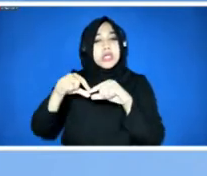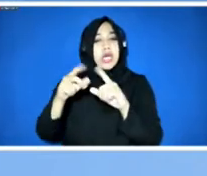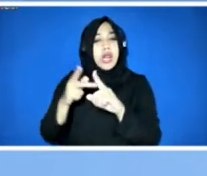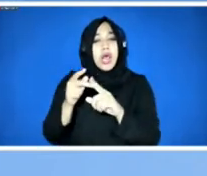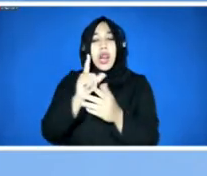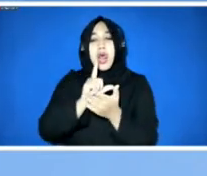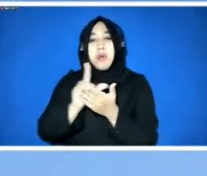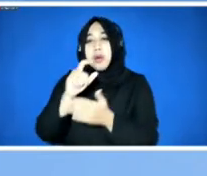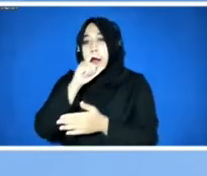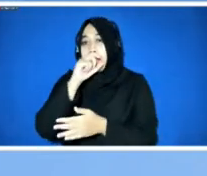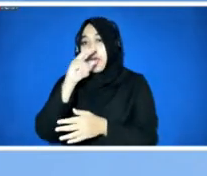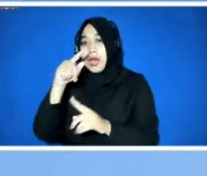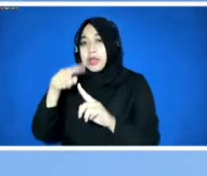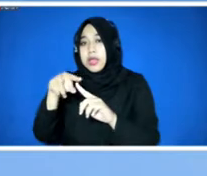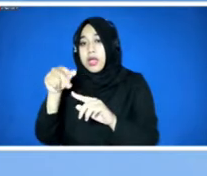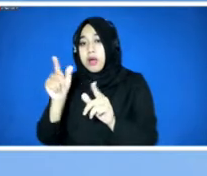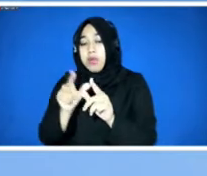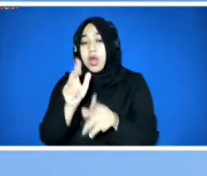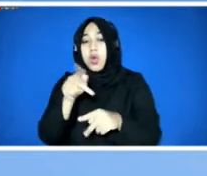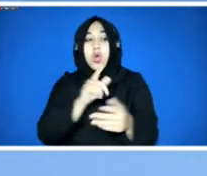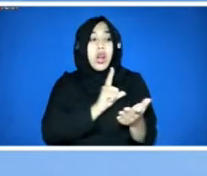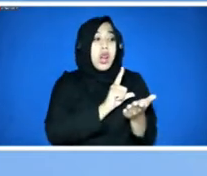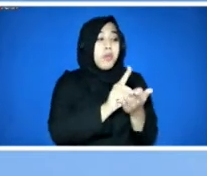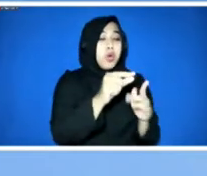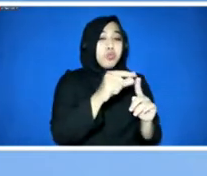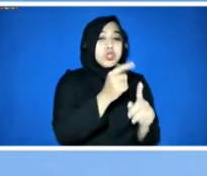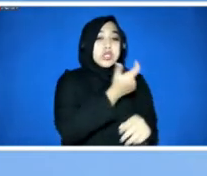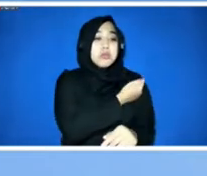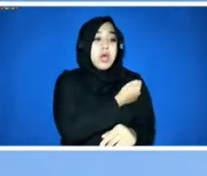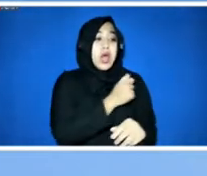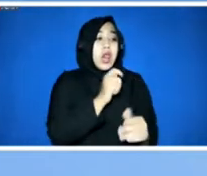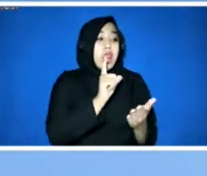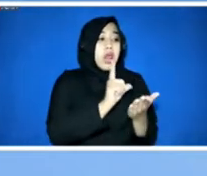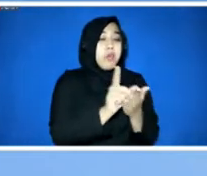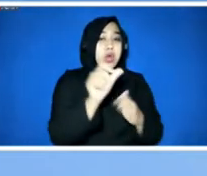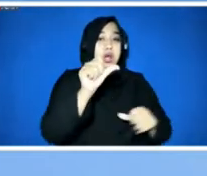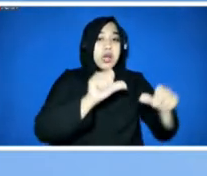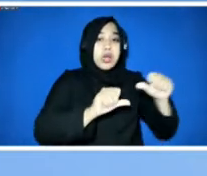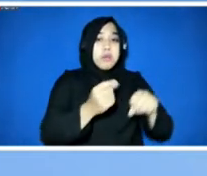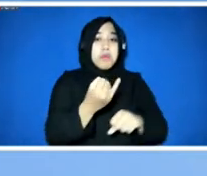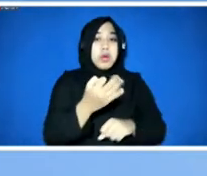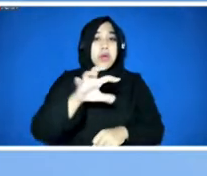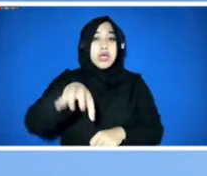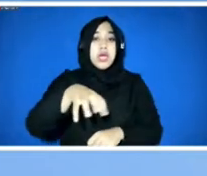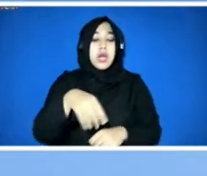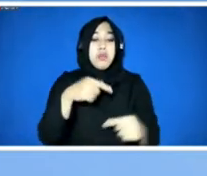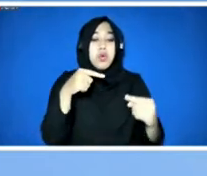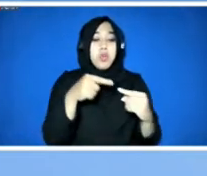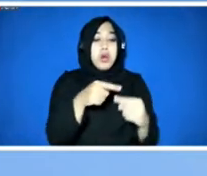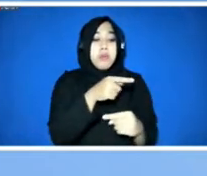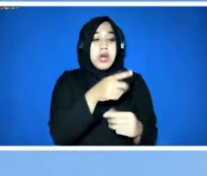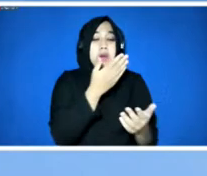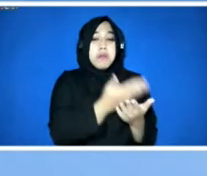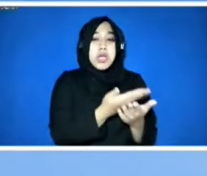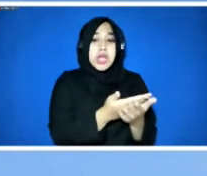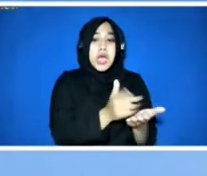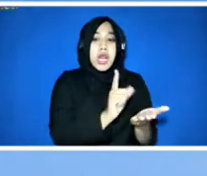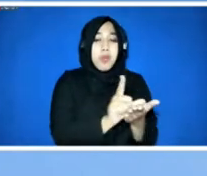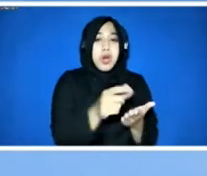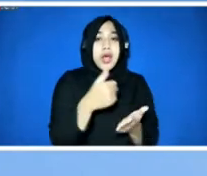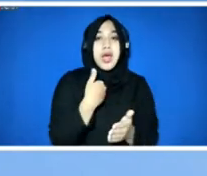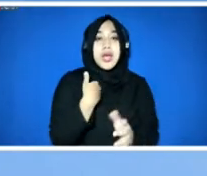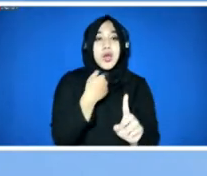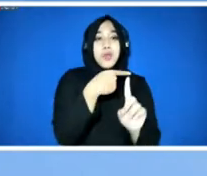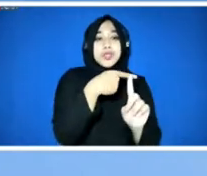bisa lapor ke puskesmas langsung, atau laporan dari klinik atau lab swasta beberapa daerah mengintegrasikan, mereka minta laporannya, ada gak yang positif di